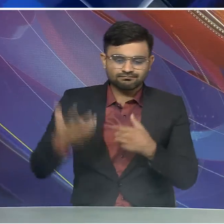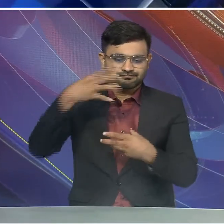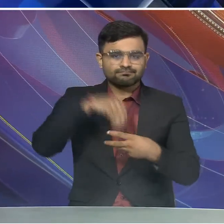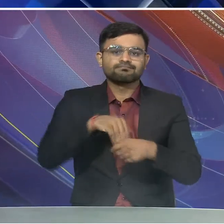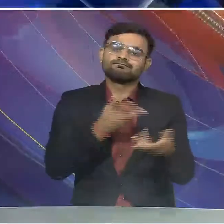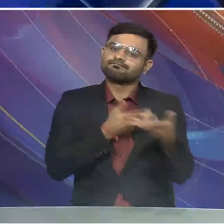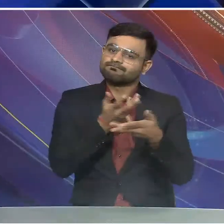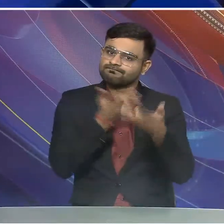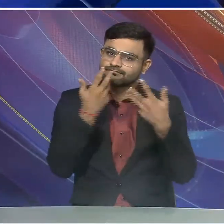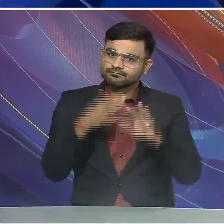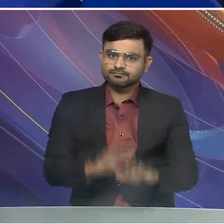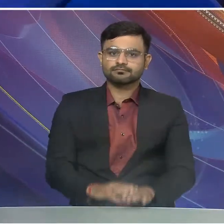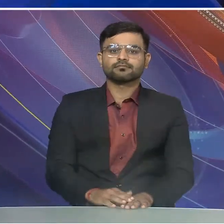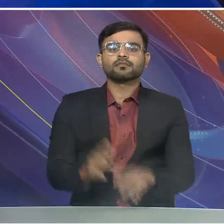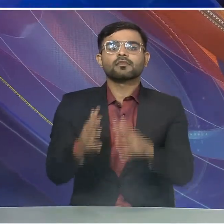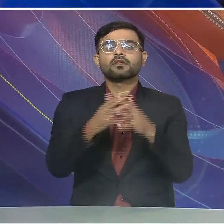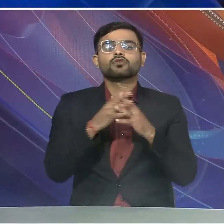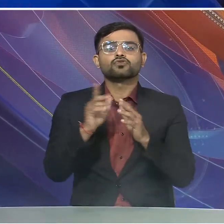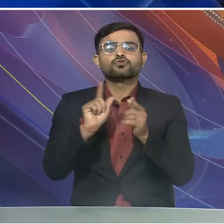चर्चा करेंगे